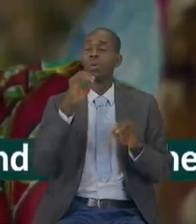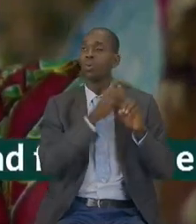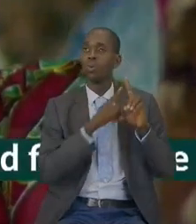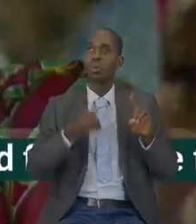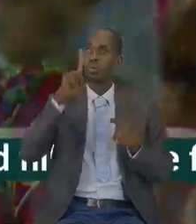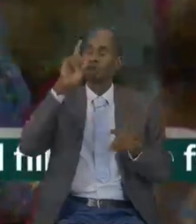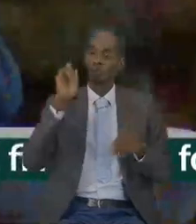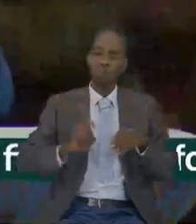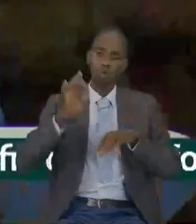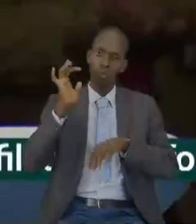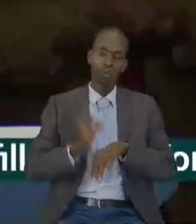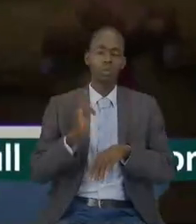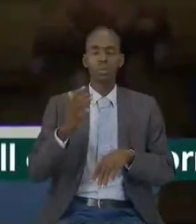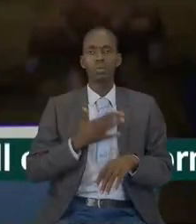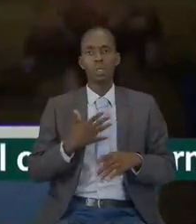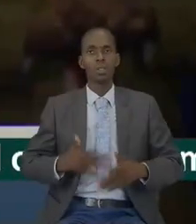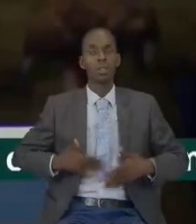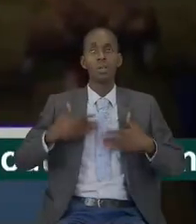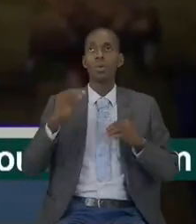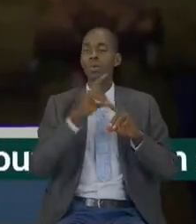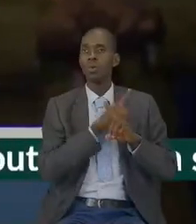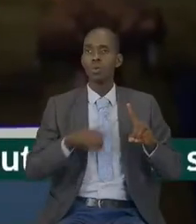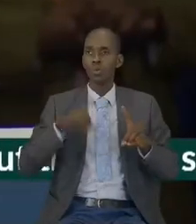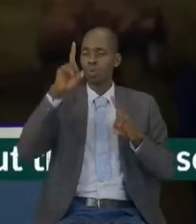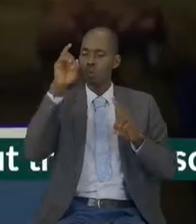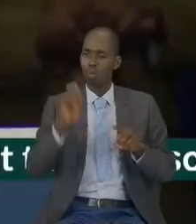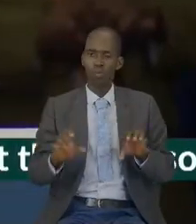Toujours la main levée si vous n'avez pas identifié.